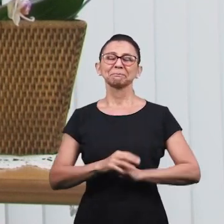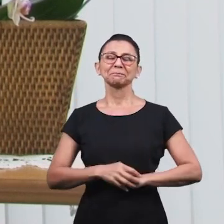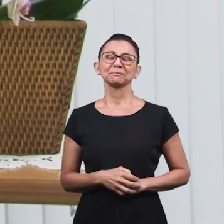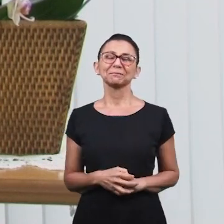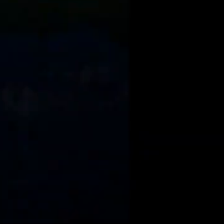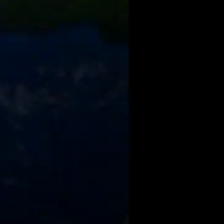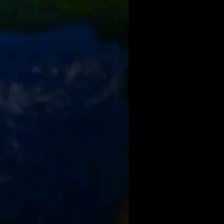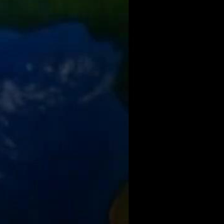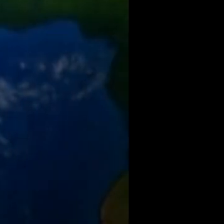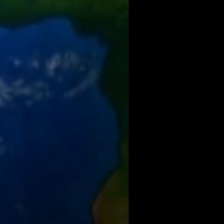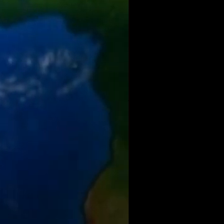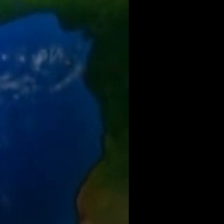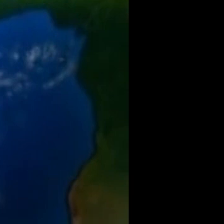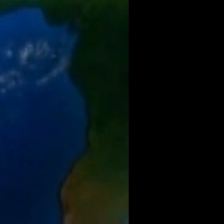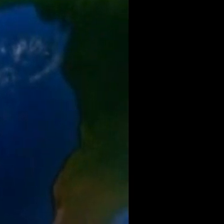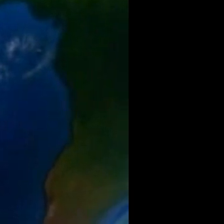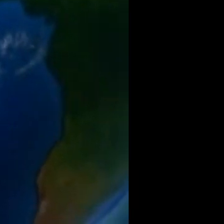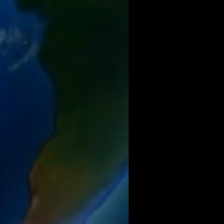du Seigneur.